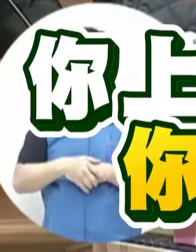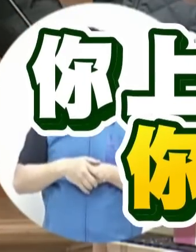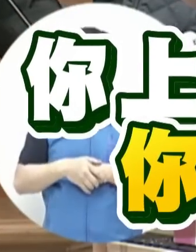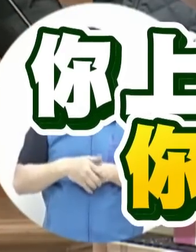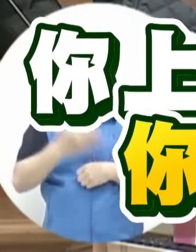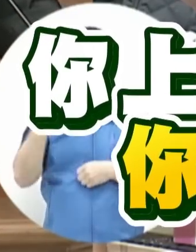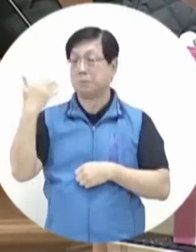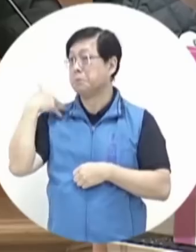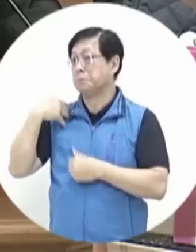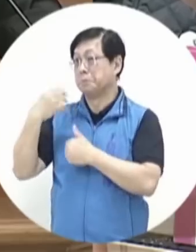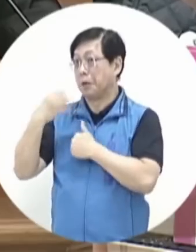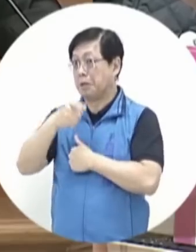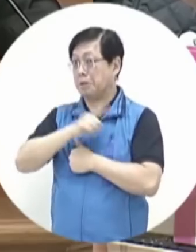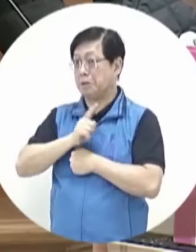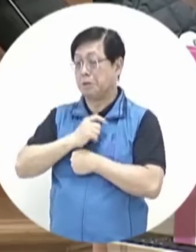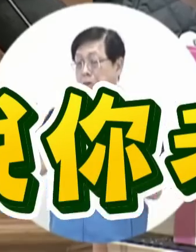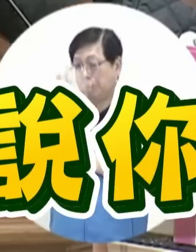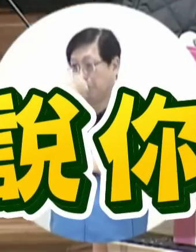花眼吗？